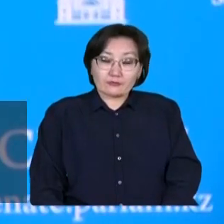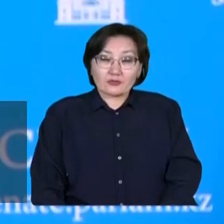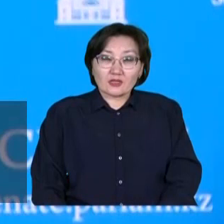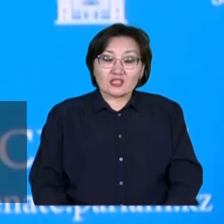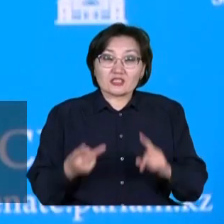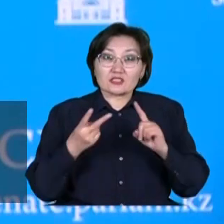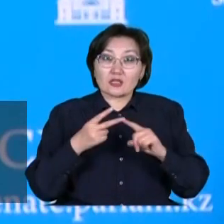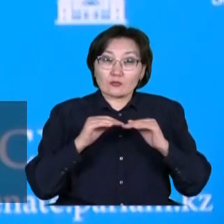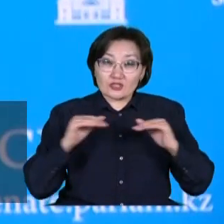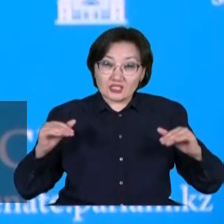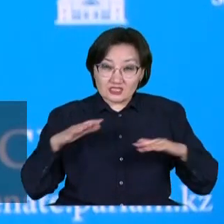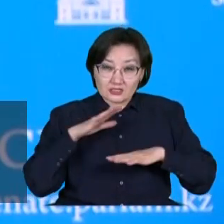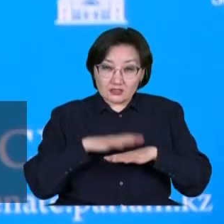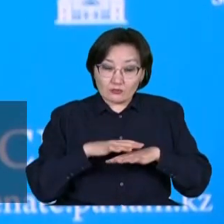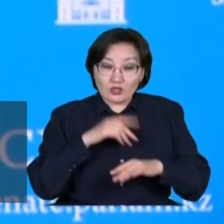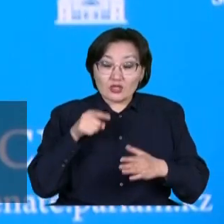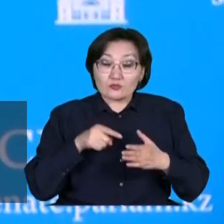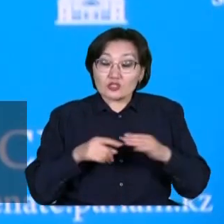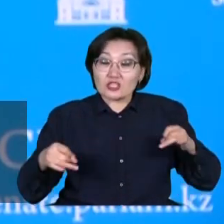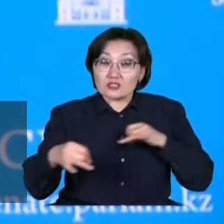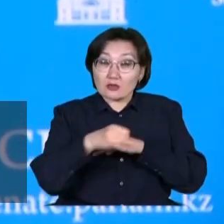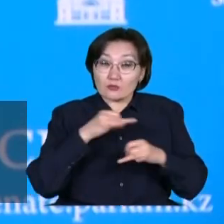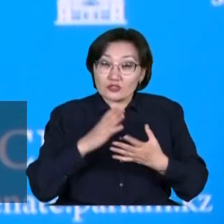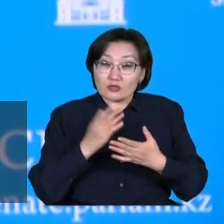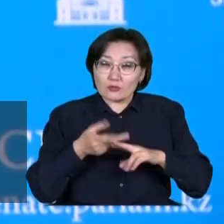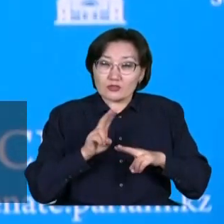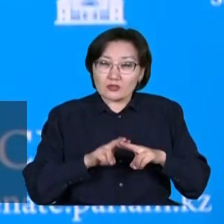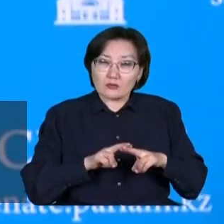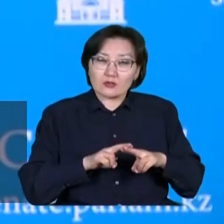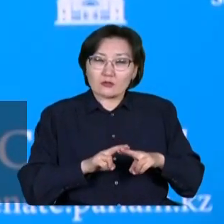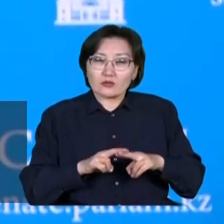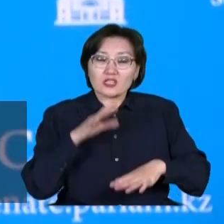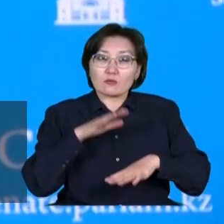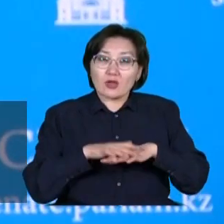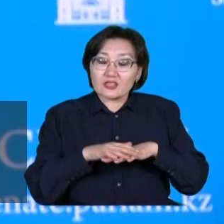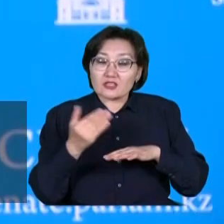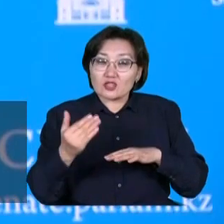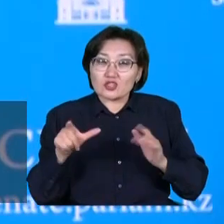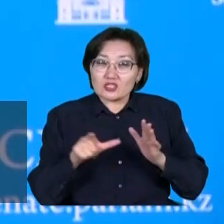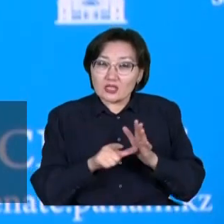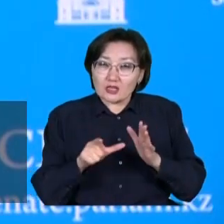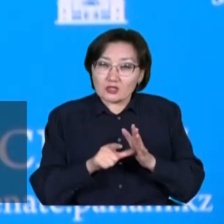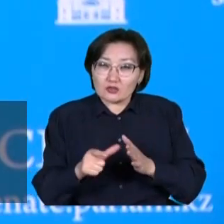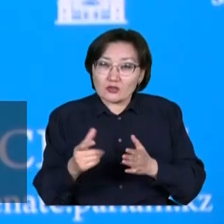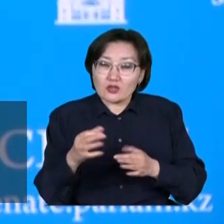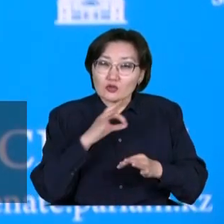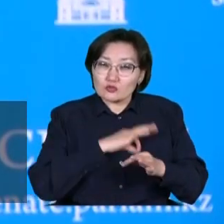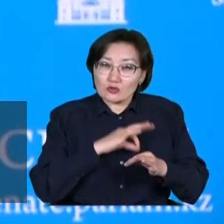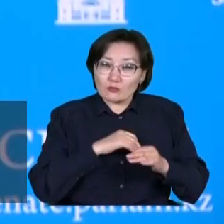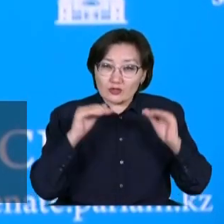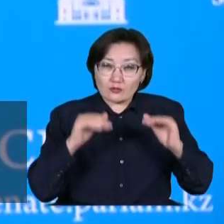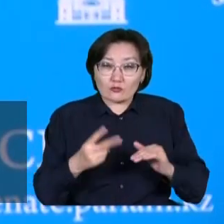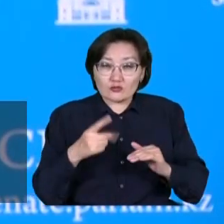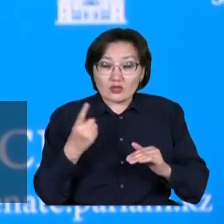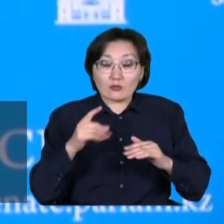Екінші деңгейлі банктардың сұрақтарын қарастырып жатырмыз, себебі банктар жағынан салық түсімі төмен. 21 банк